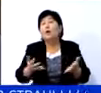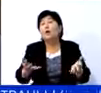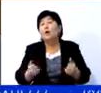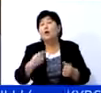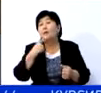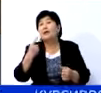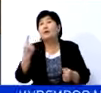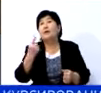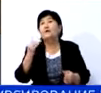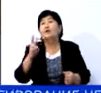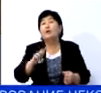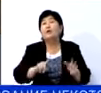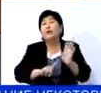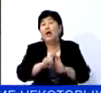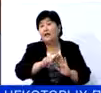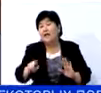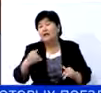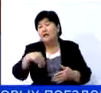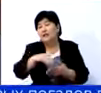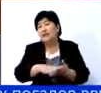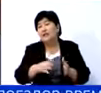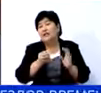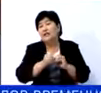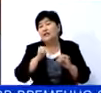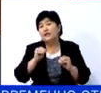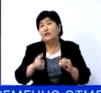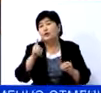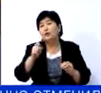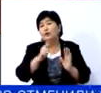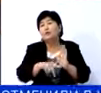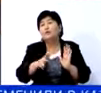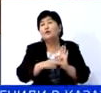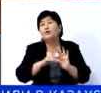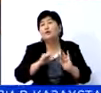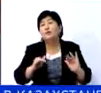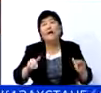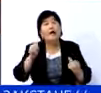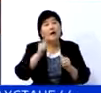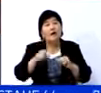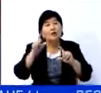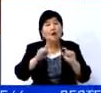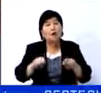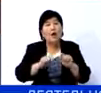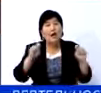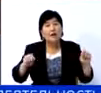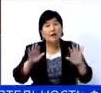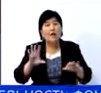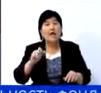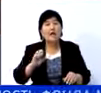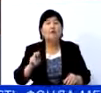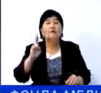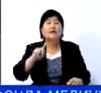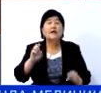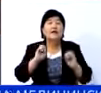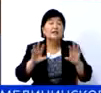ведется с 1 июня. На сегодня зарегистрировано 10 178 детей. В каждой школе открыт уголок EGOV.KZ для